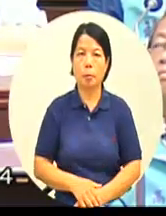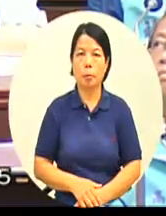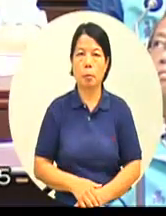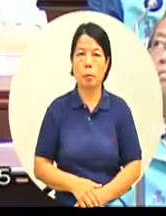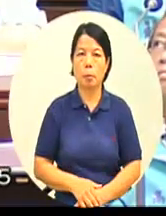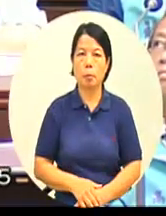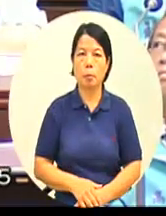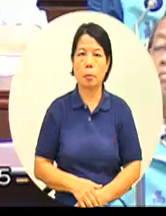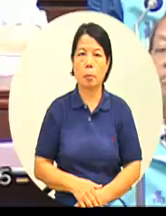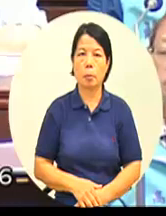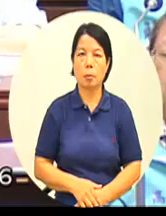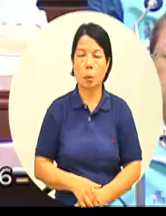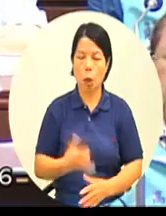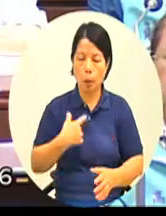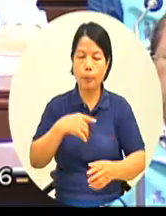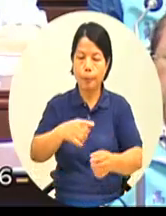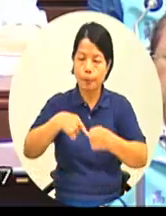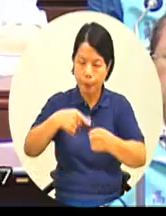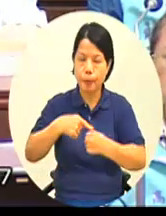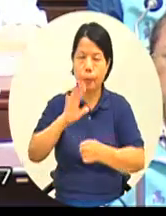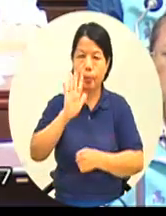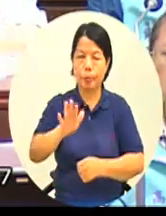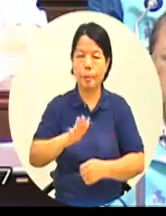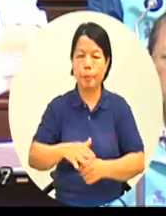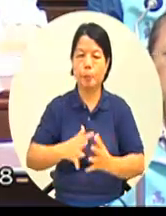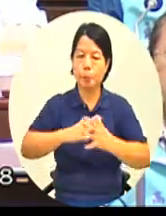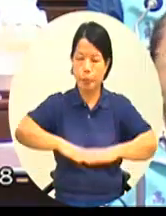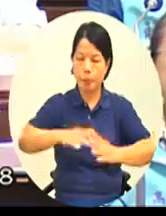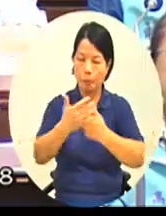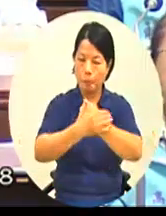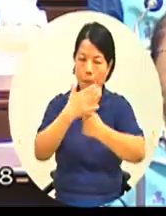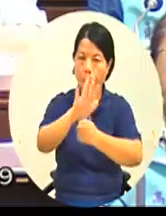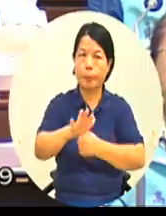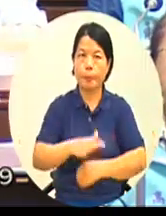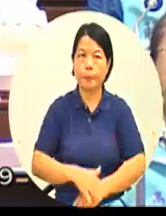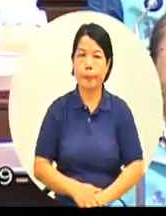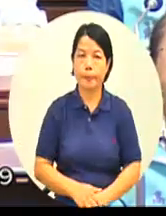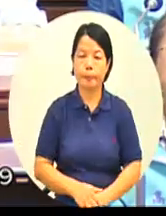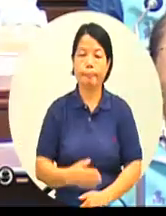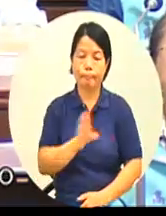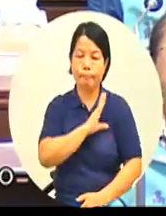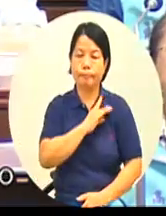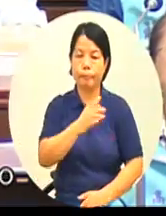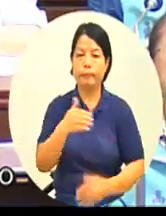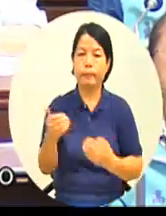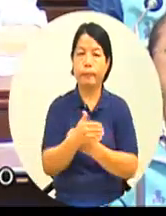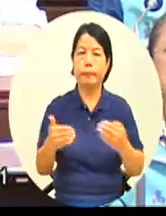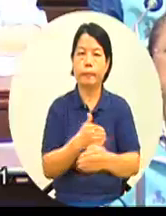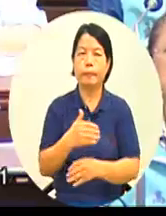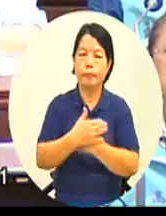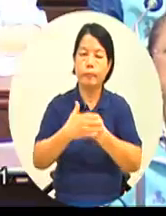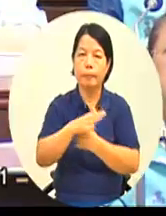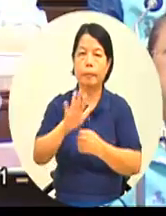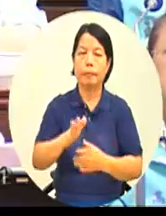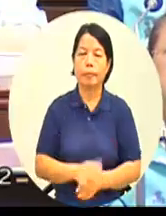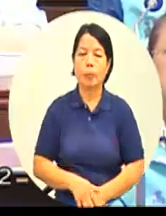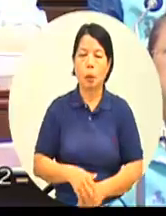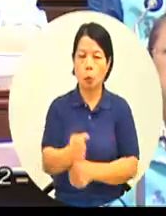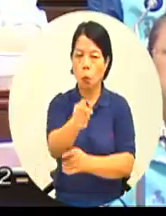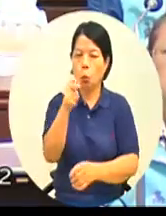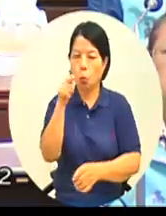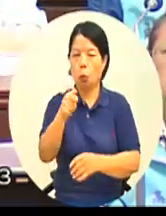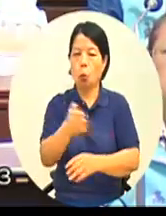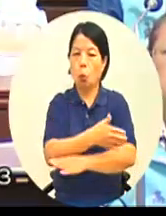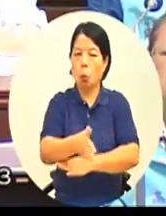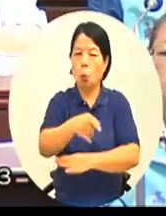的稳定收入会更有保障啊。当然，一些交通的一些保障的部分，尤其是偏乡的，所